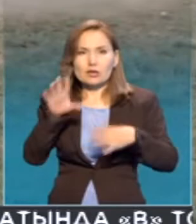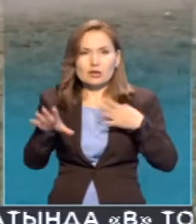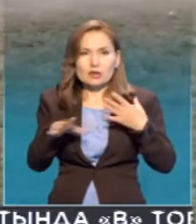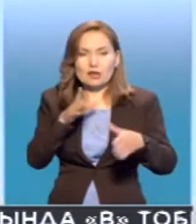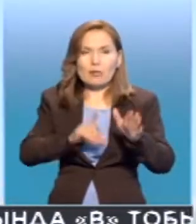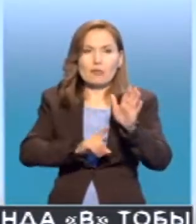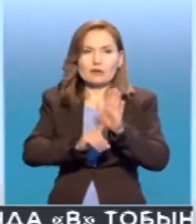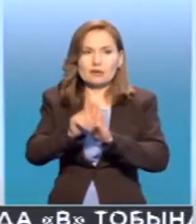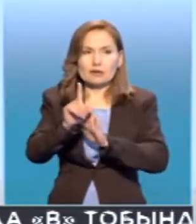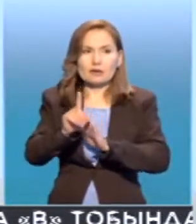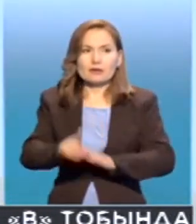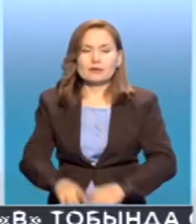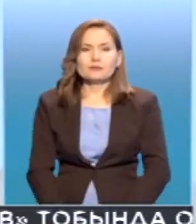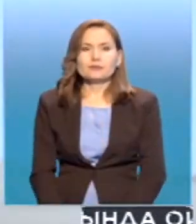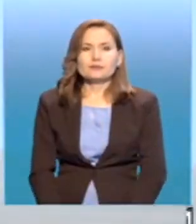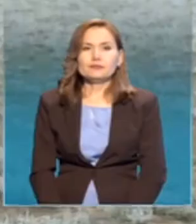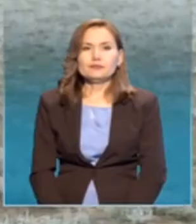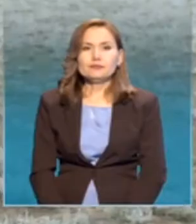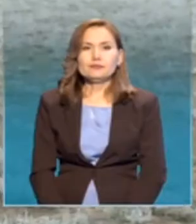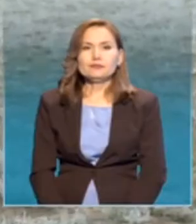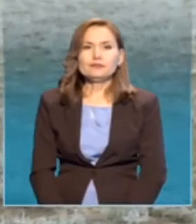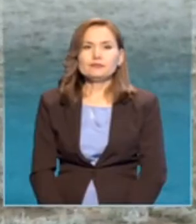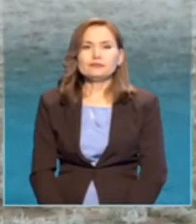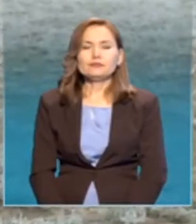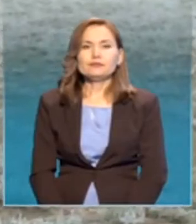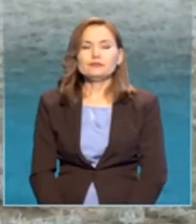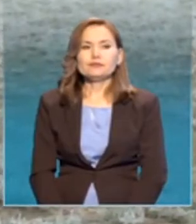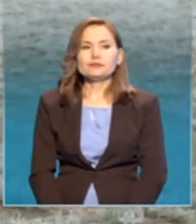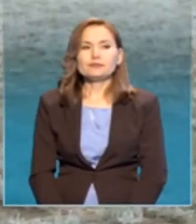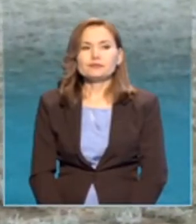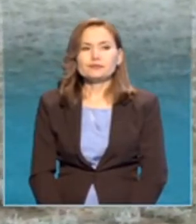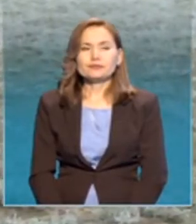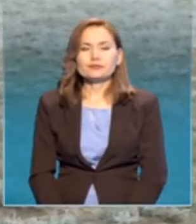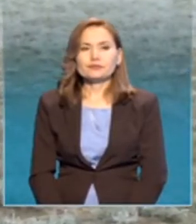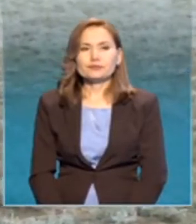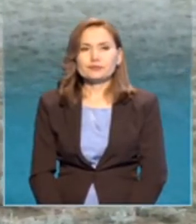бастап кетті. Жақсыбек Кемал, Бақытжан Едіге, Қазақстан ұлттық телеарнасы, Ақтөбе облысынан.